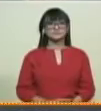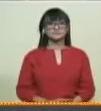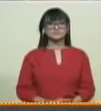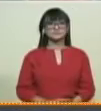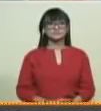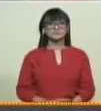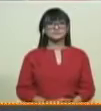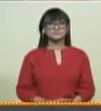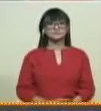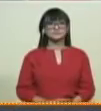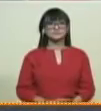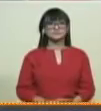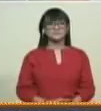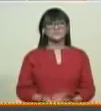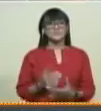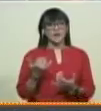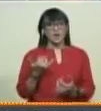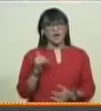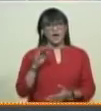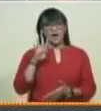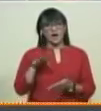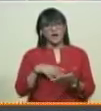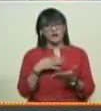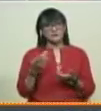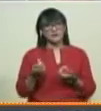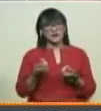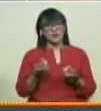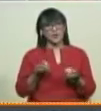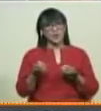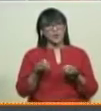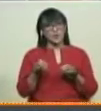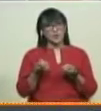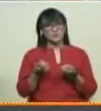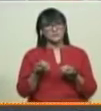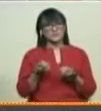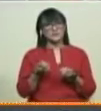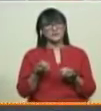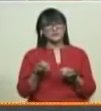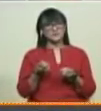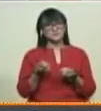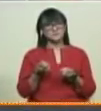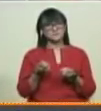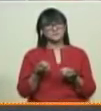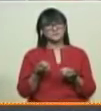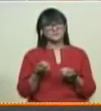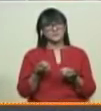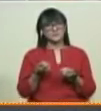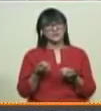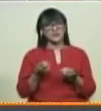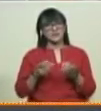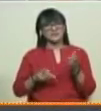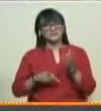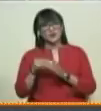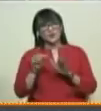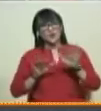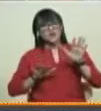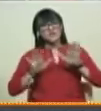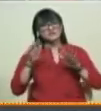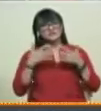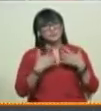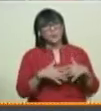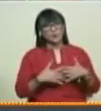Nosotros hemos definido una agenda económica del desarrollo de 15 motores.